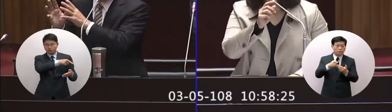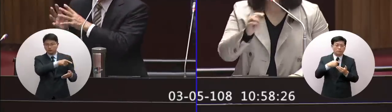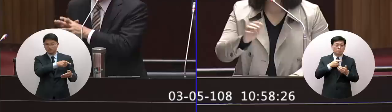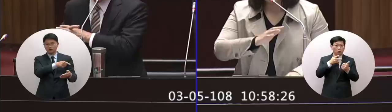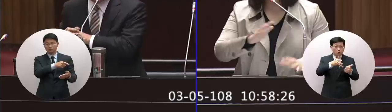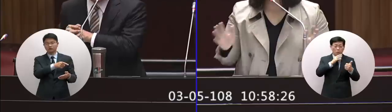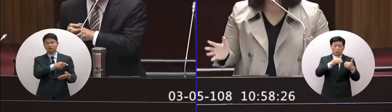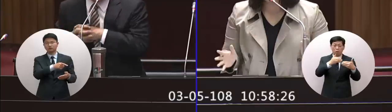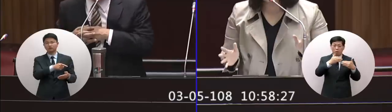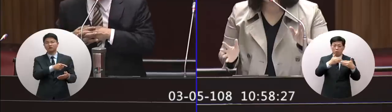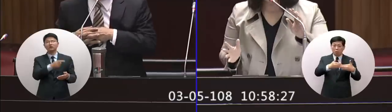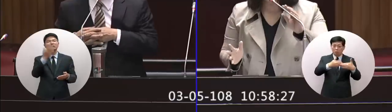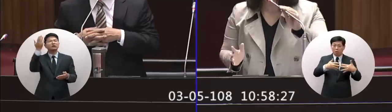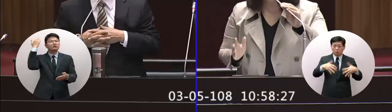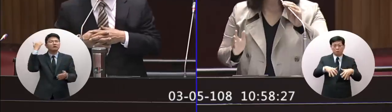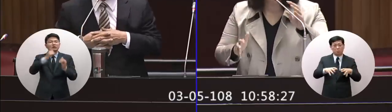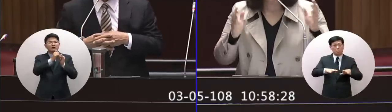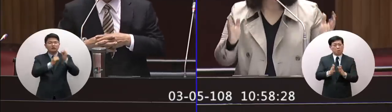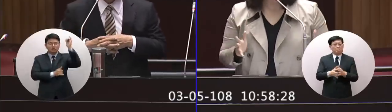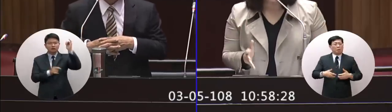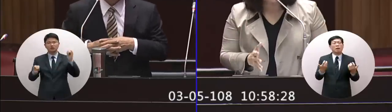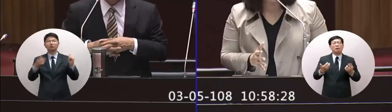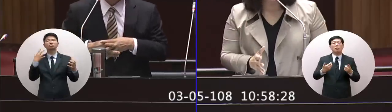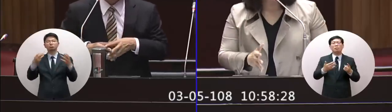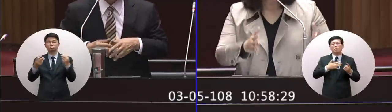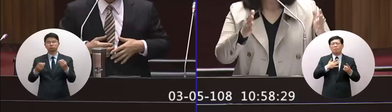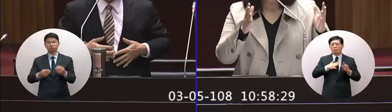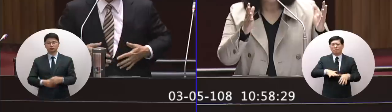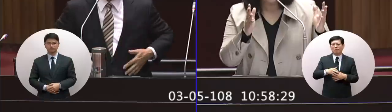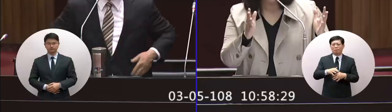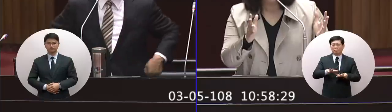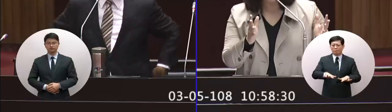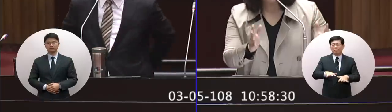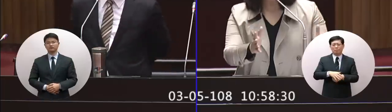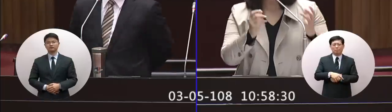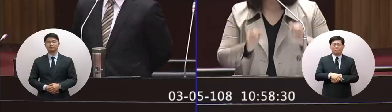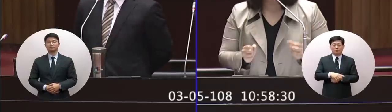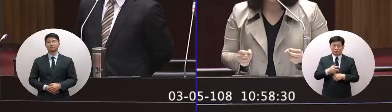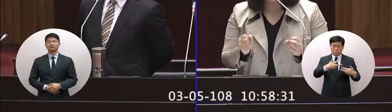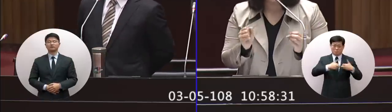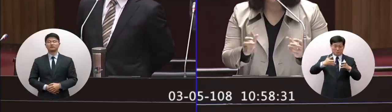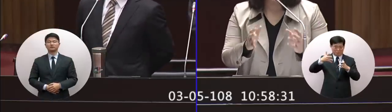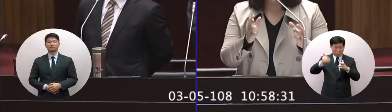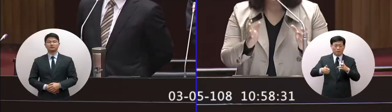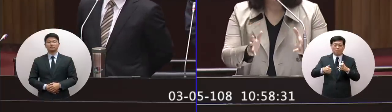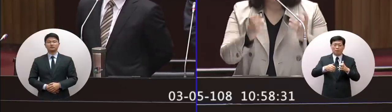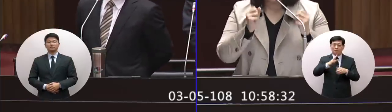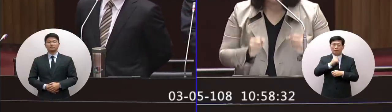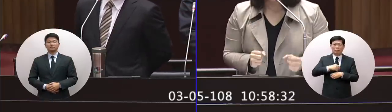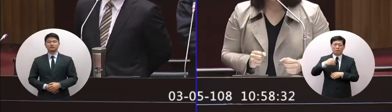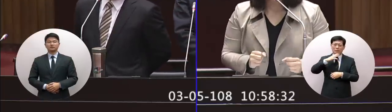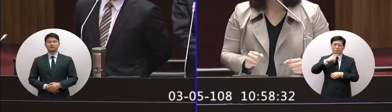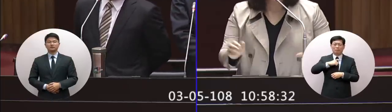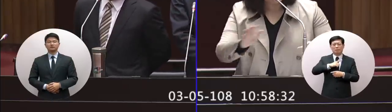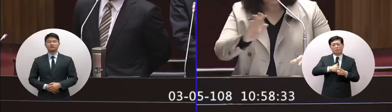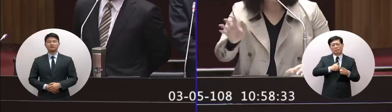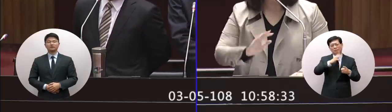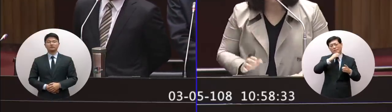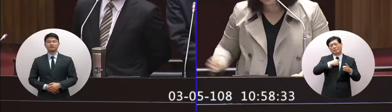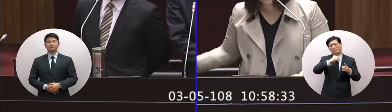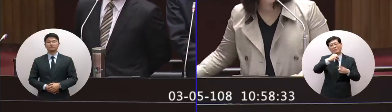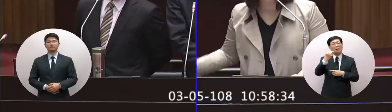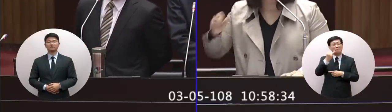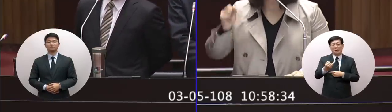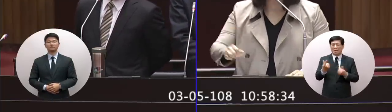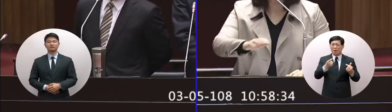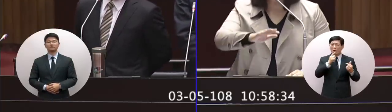产党 不要遇到两岸问题你就跳起来。好，我知道你们现在呢。你们的蔡英文总统现在是辣台妹，好，你们也不用